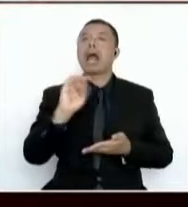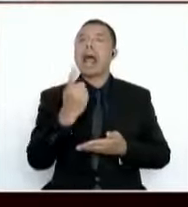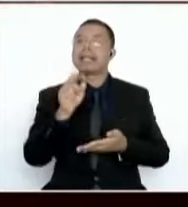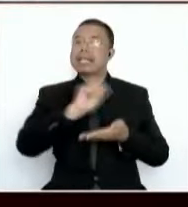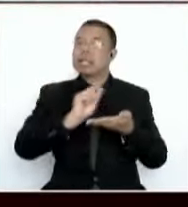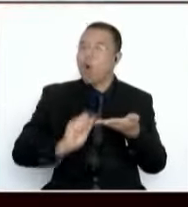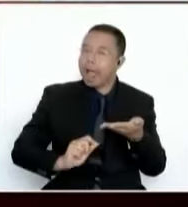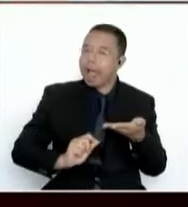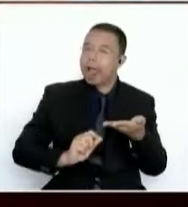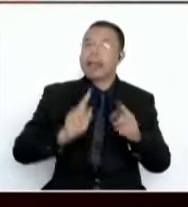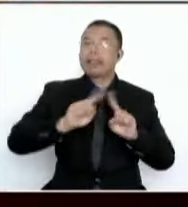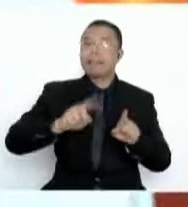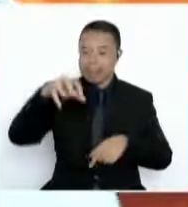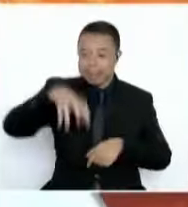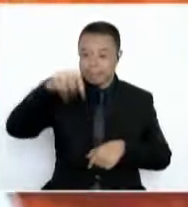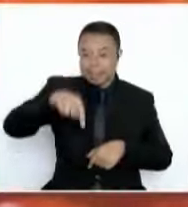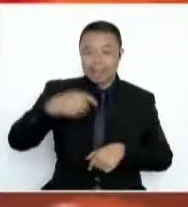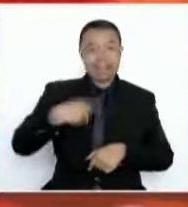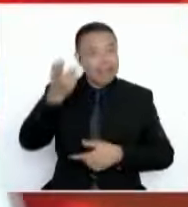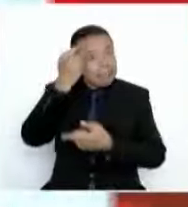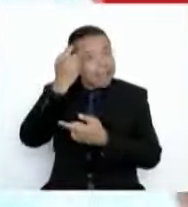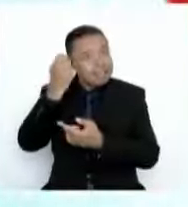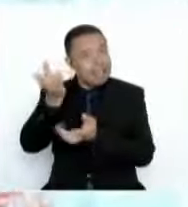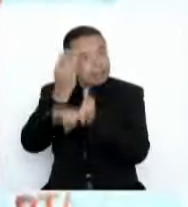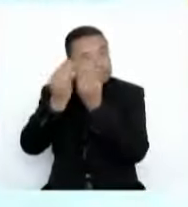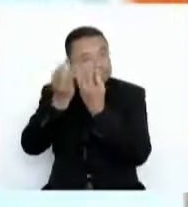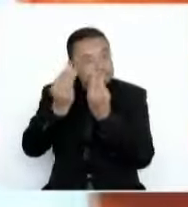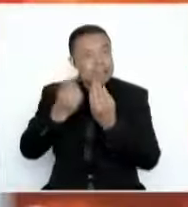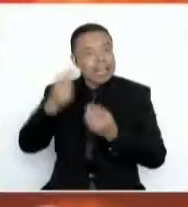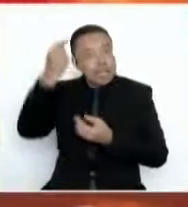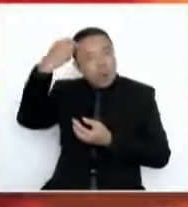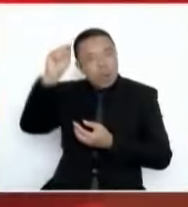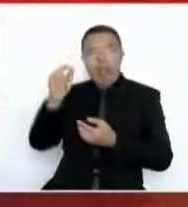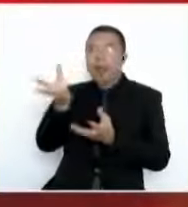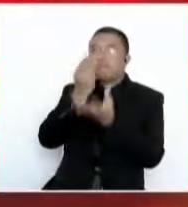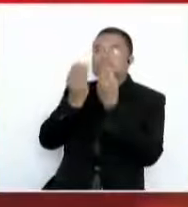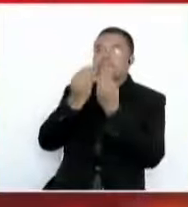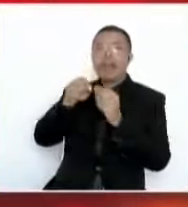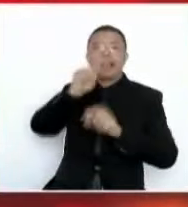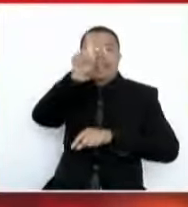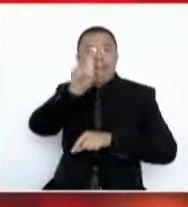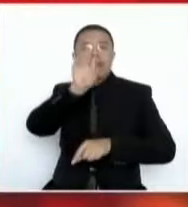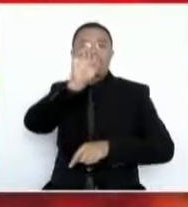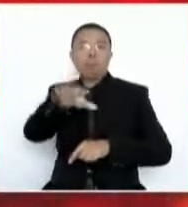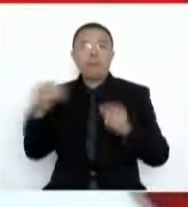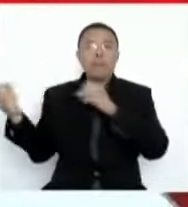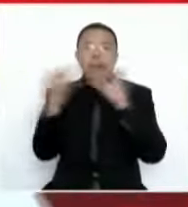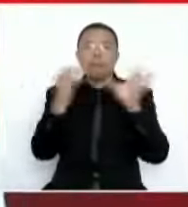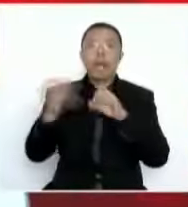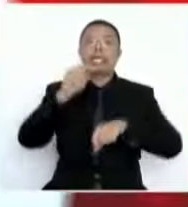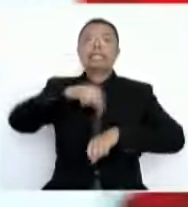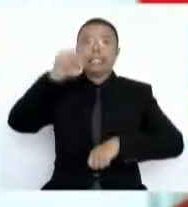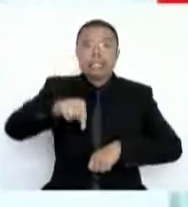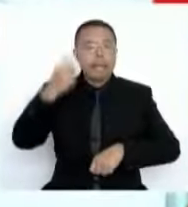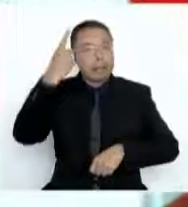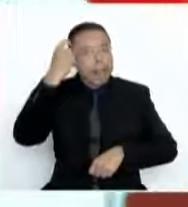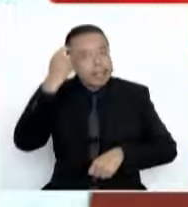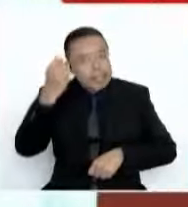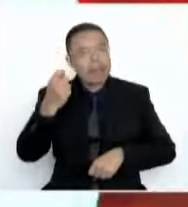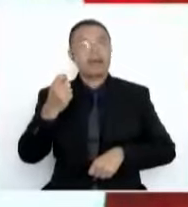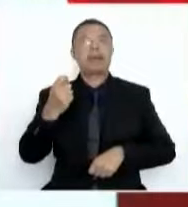sekolahan di tempat ini Kita S belajar ini kita kuliah kita bertanya kita berjawab kita berdebat di sinilah belajar